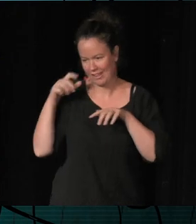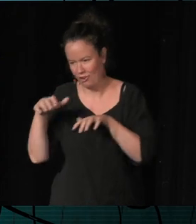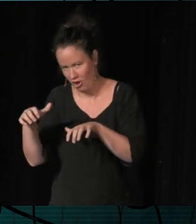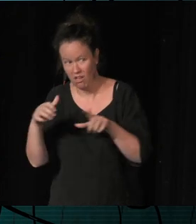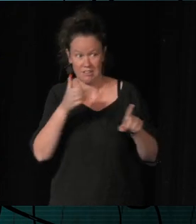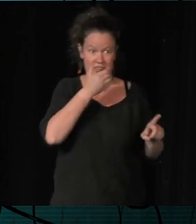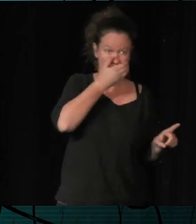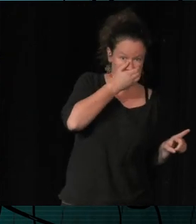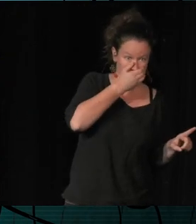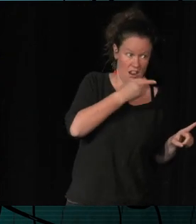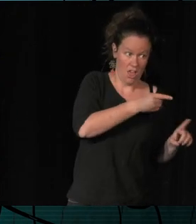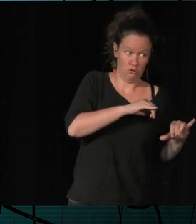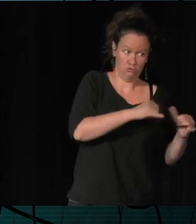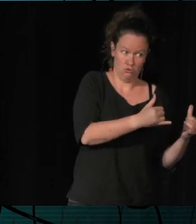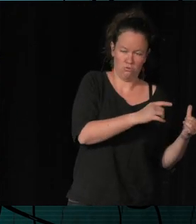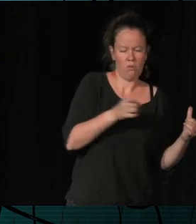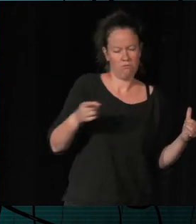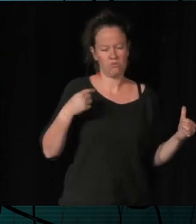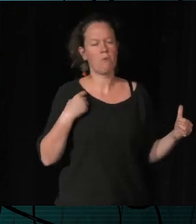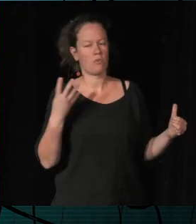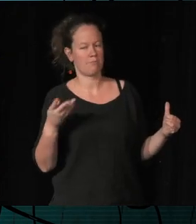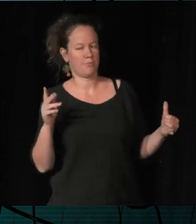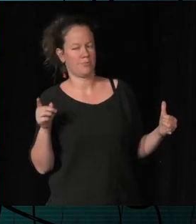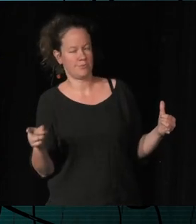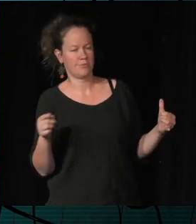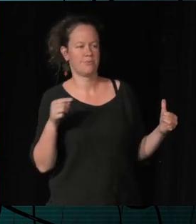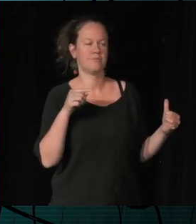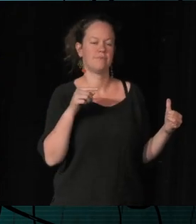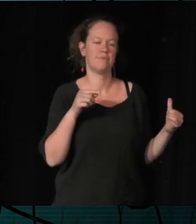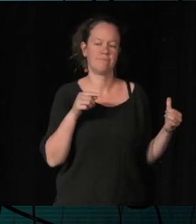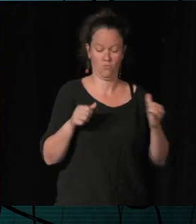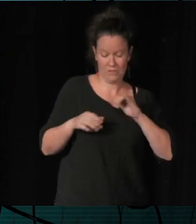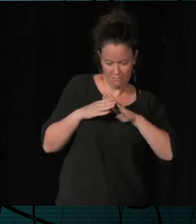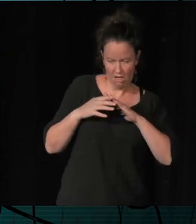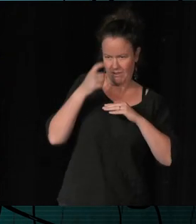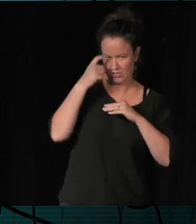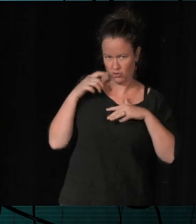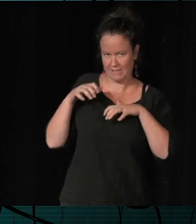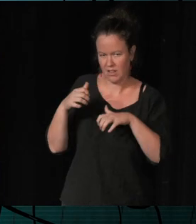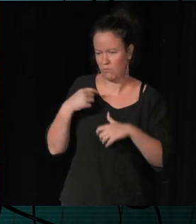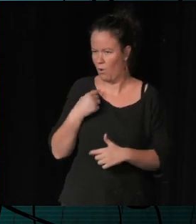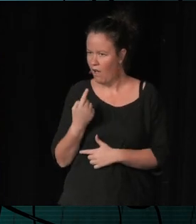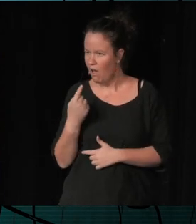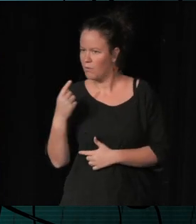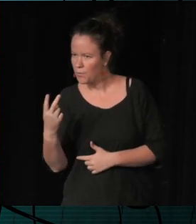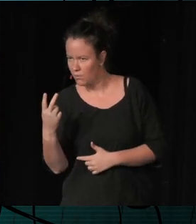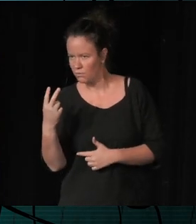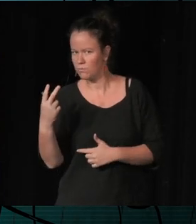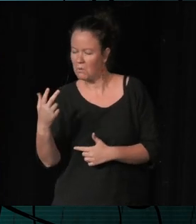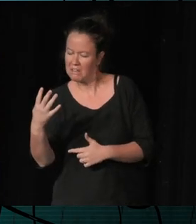voilà. Surtout depuis le 4. Mais cela dit, les débuts de Resident Evil sont très très puissants. Je trouve les intros, notamment le